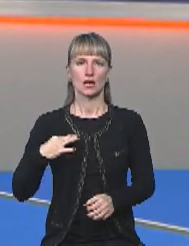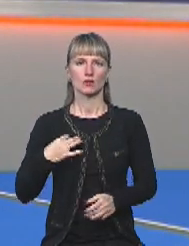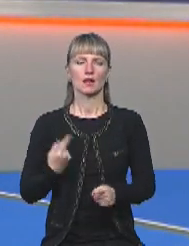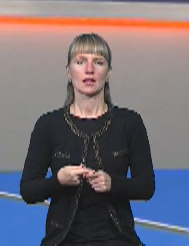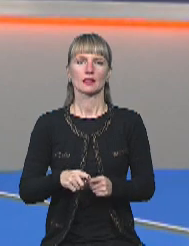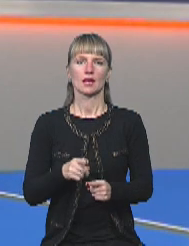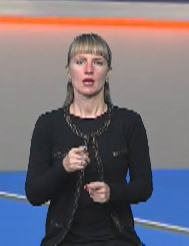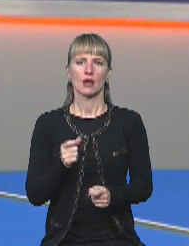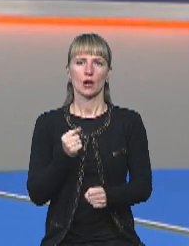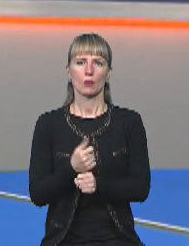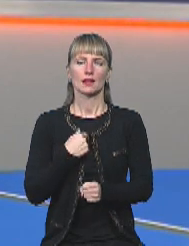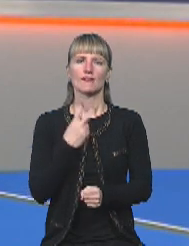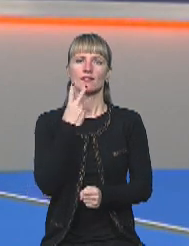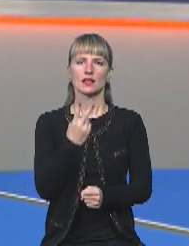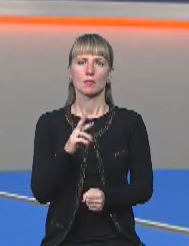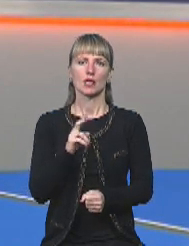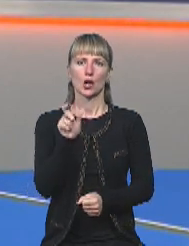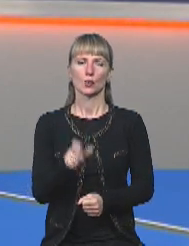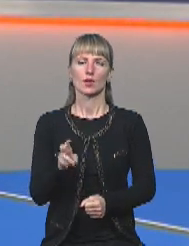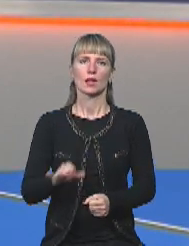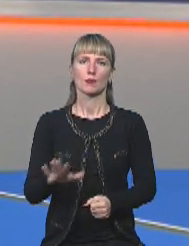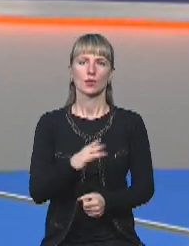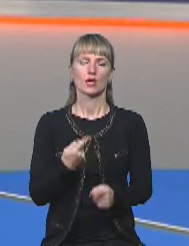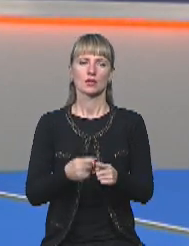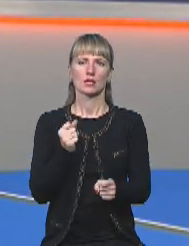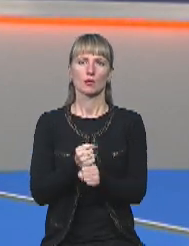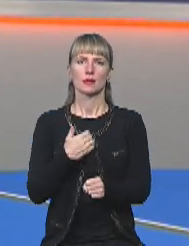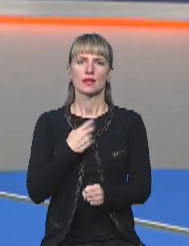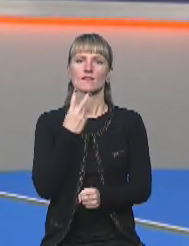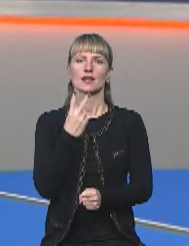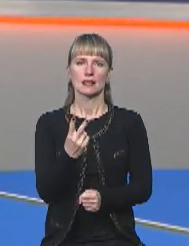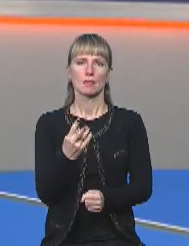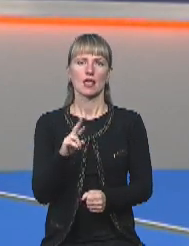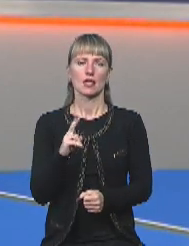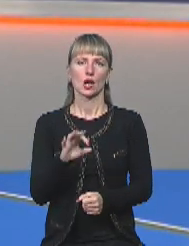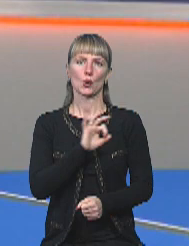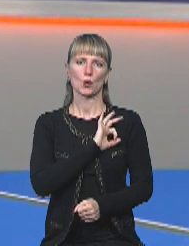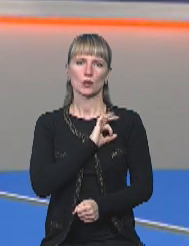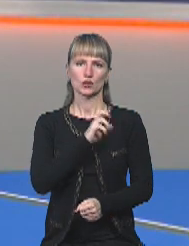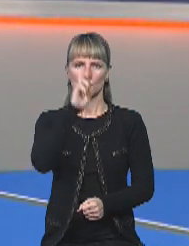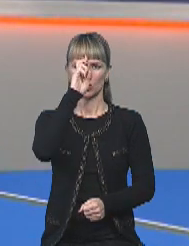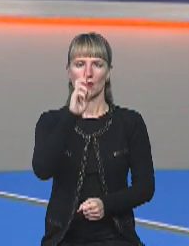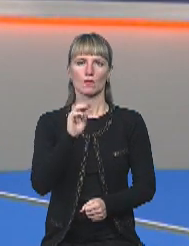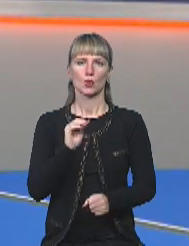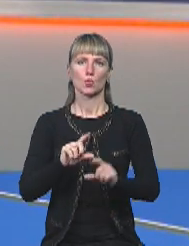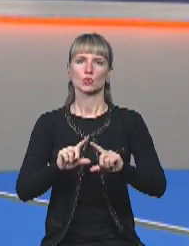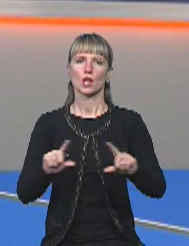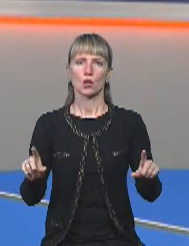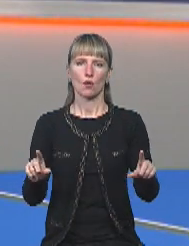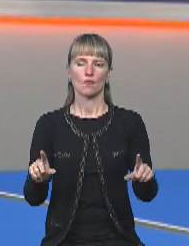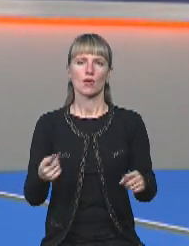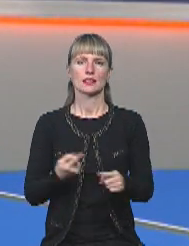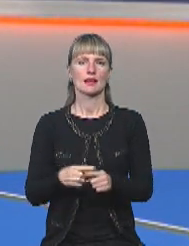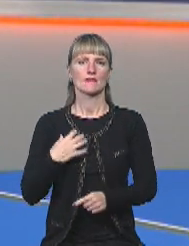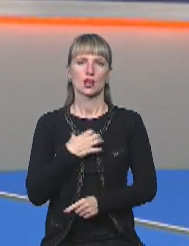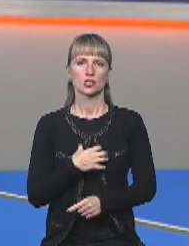робить нас видимими не тільки як людей на площі, це робить нас видимими як якусь юридичну державну установу. Угу. Це